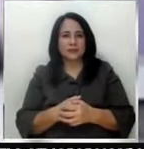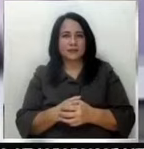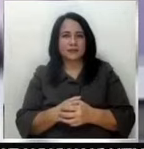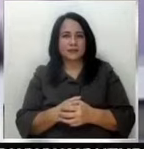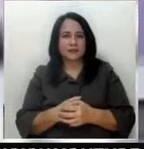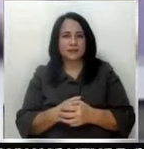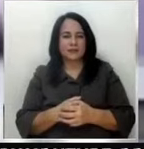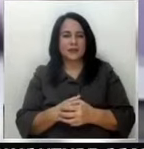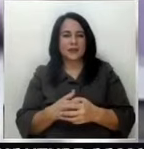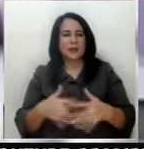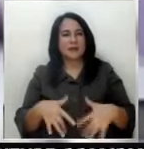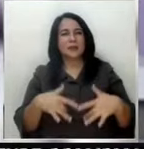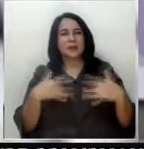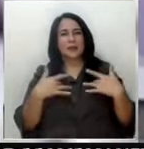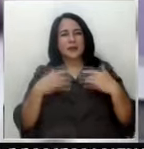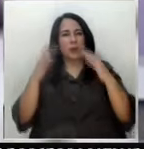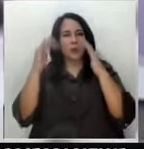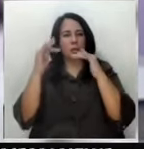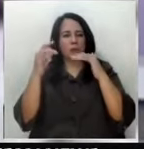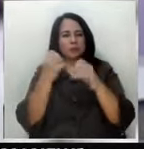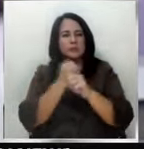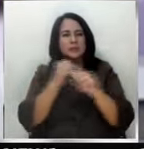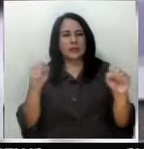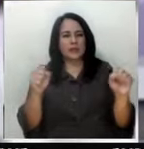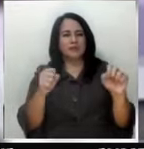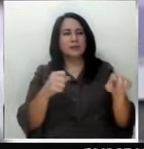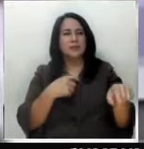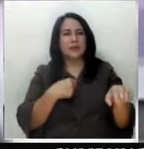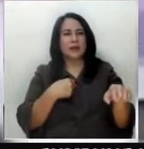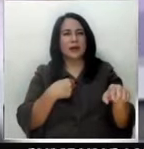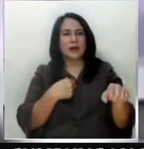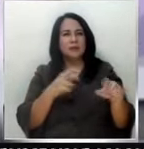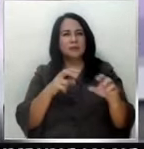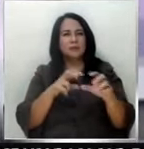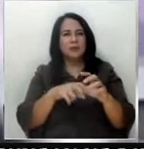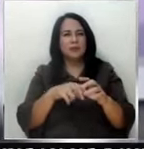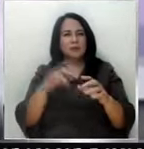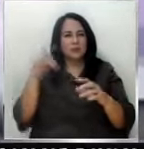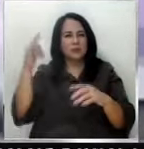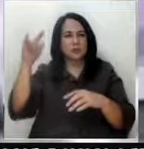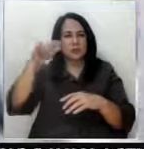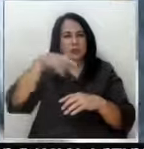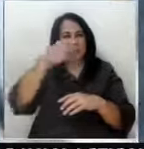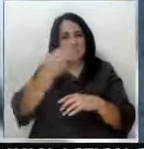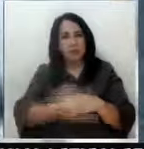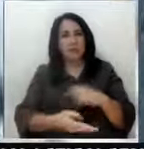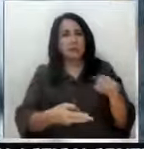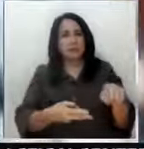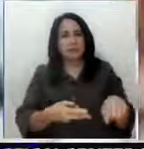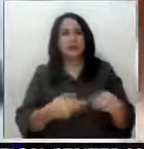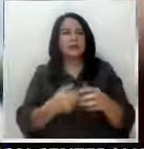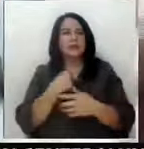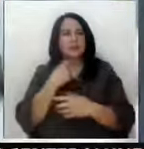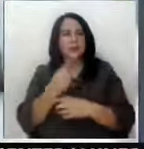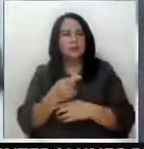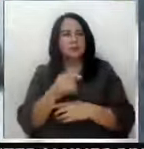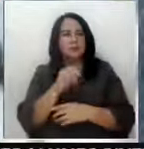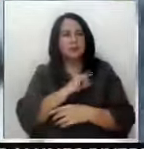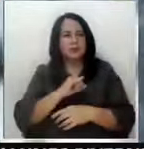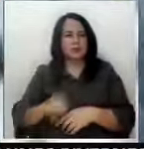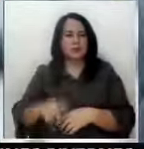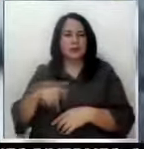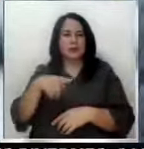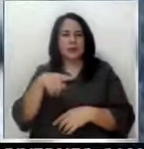Nabuhay ang pag-asang nakaligtas ang pasahero ng bumagsak na Piper plane sa Isabela. Sa pahayag ng Isabela